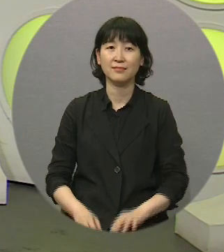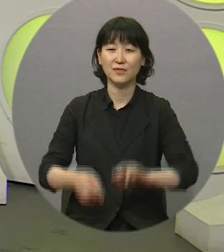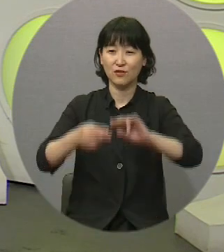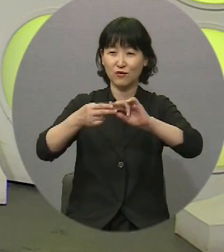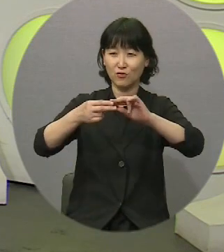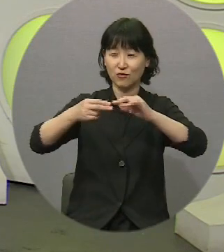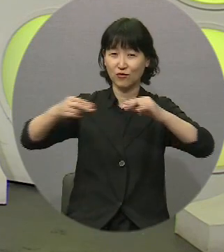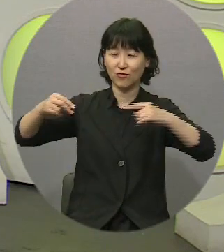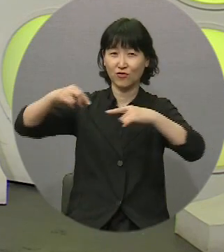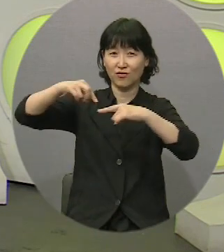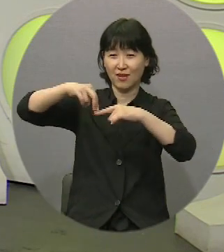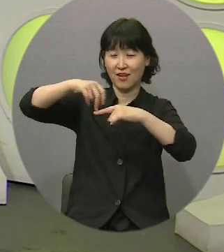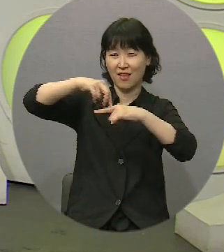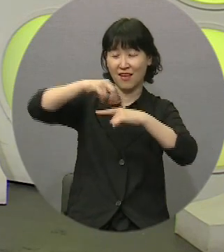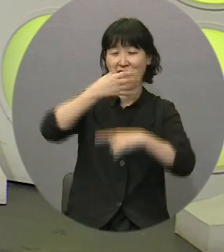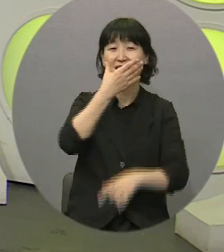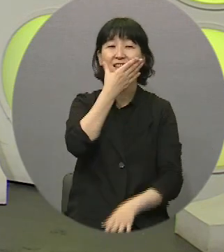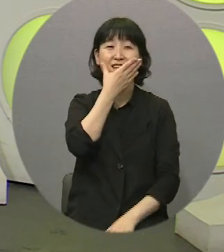행복했지